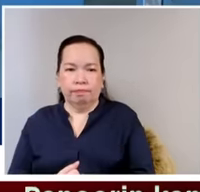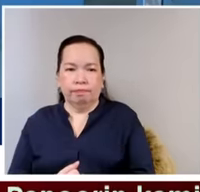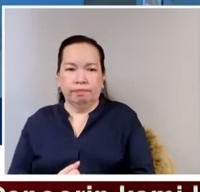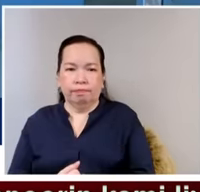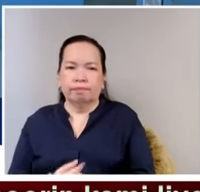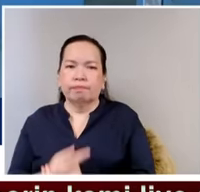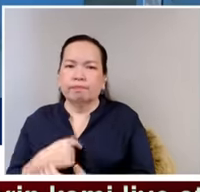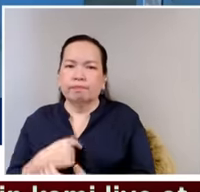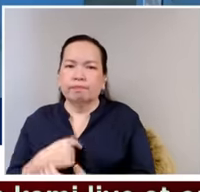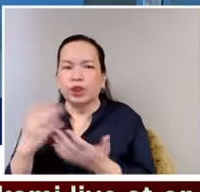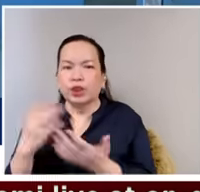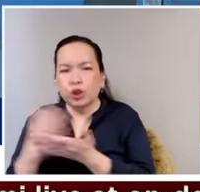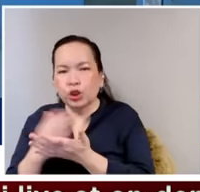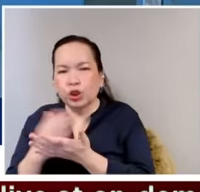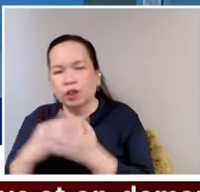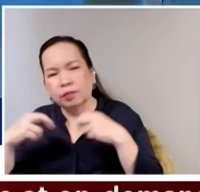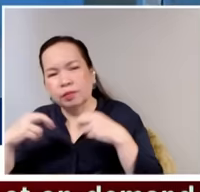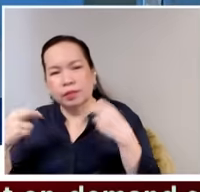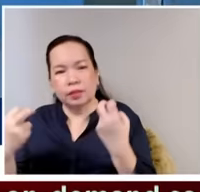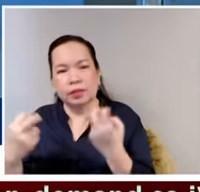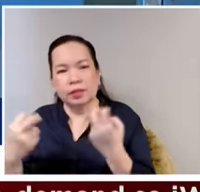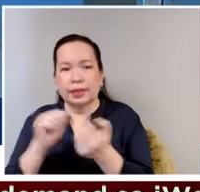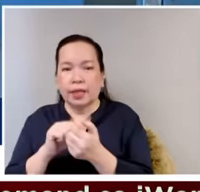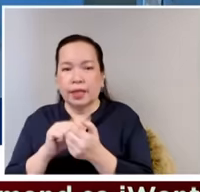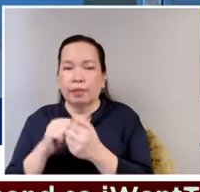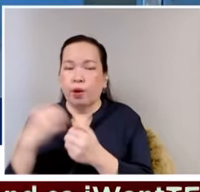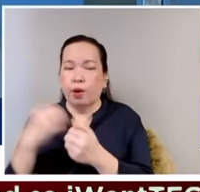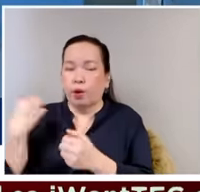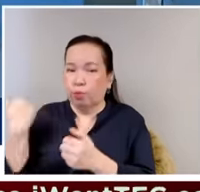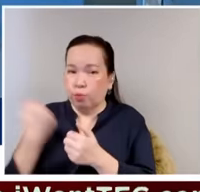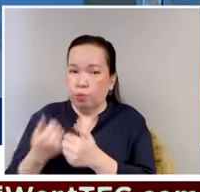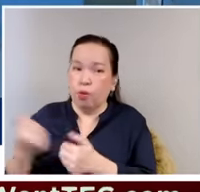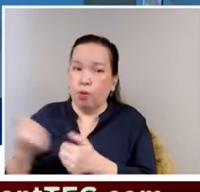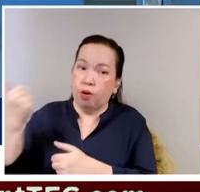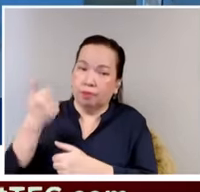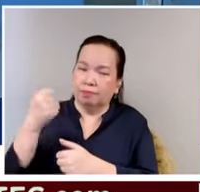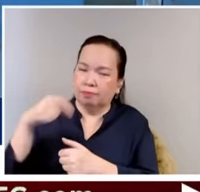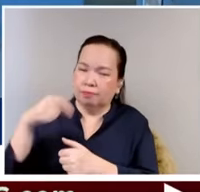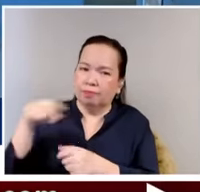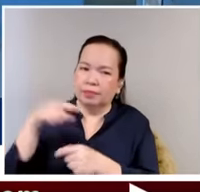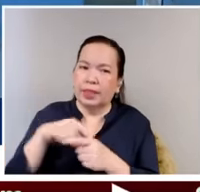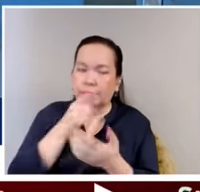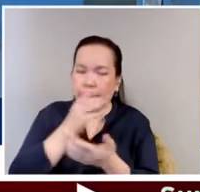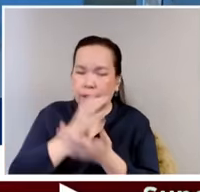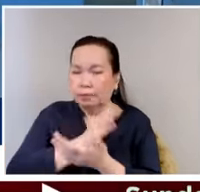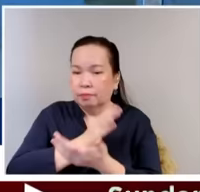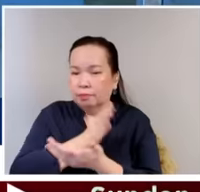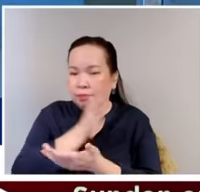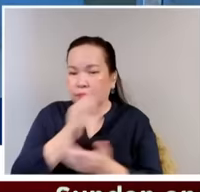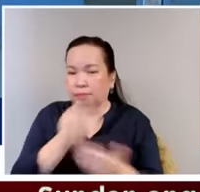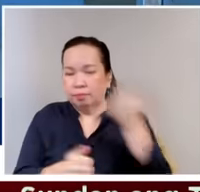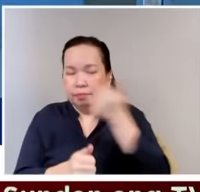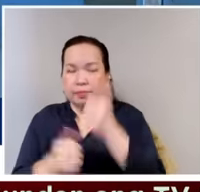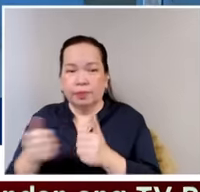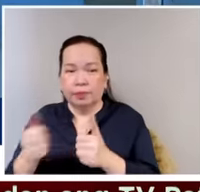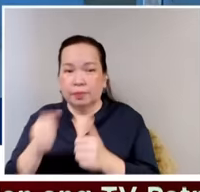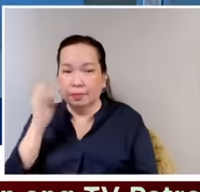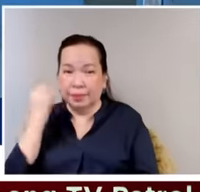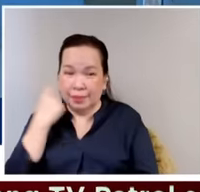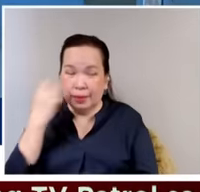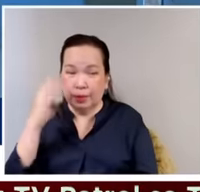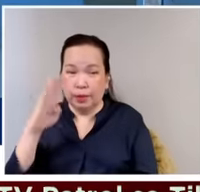Secretary Jaime Bautista at Undersecretary Jeremy Regino. Nandito sila ngayon para makipag-usap sa